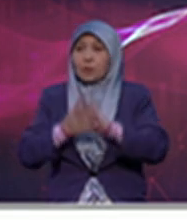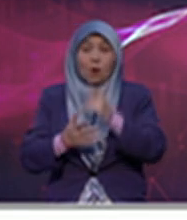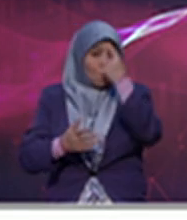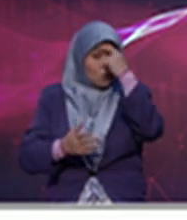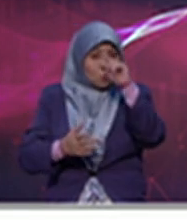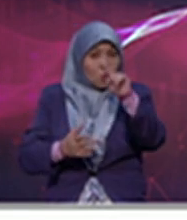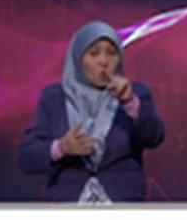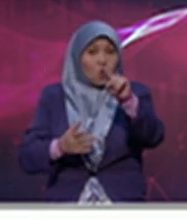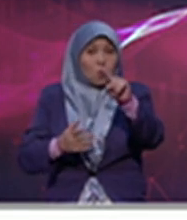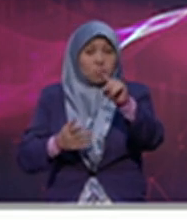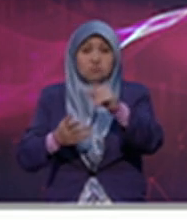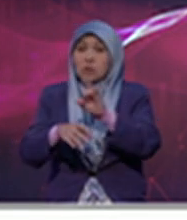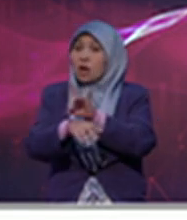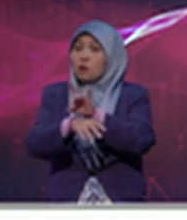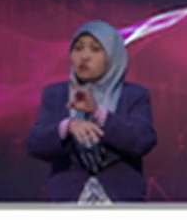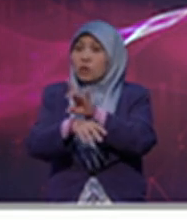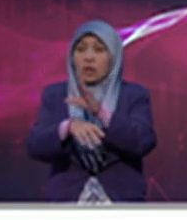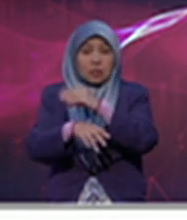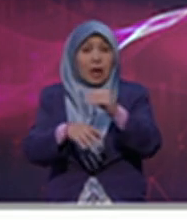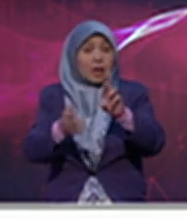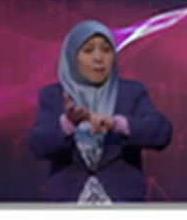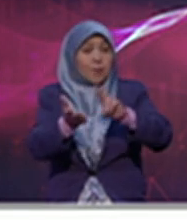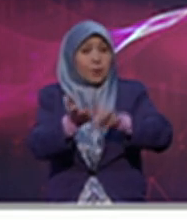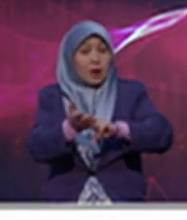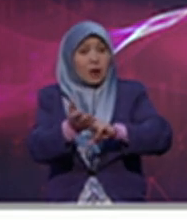untuk sesi kaunseling dan juga laporan